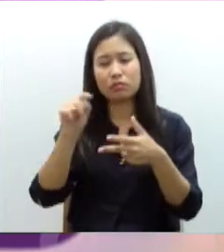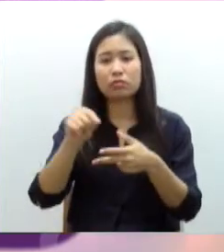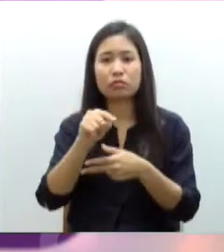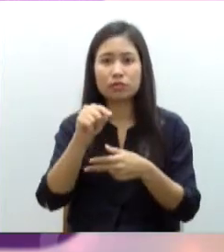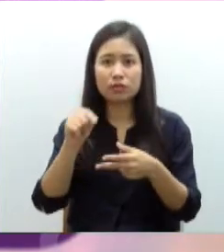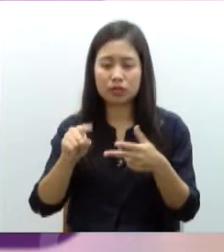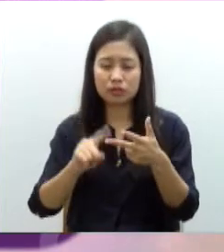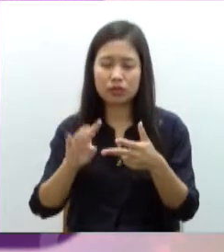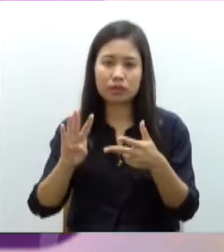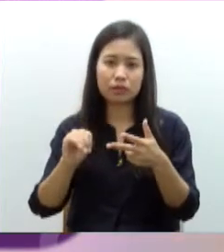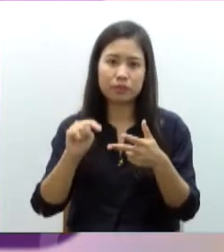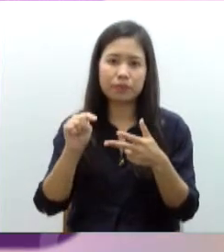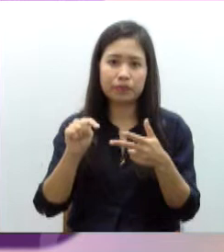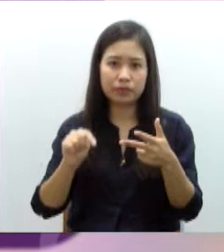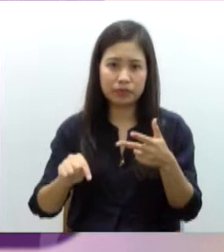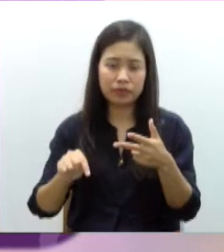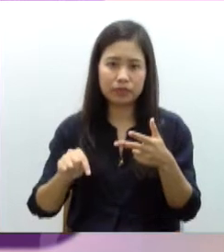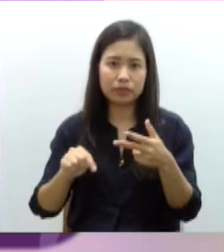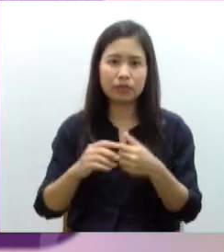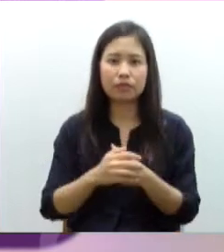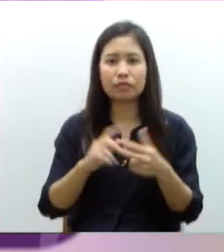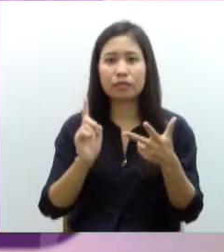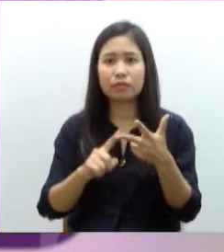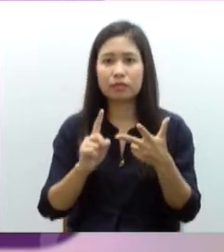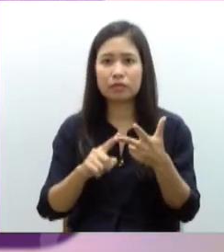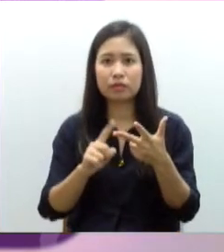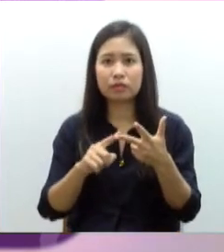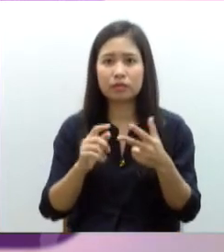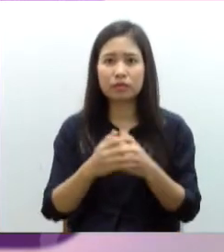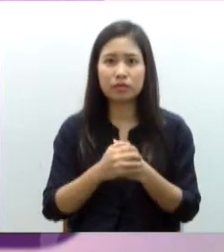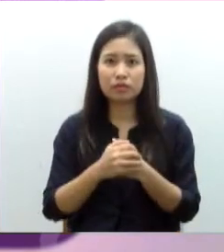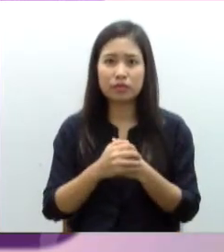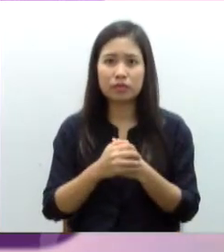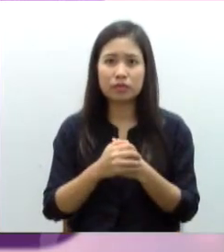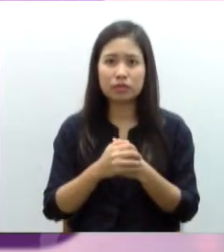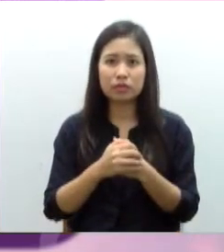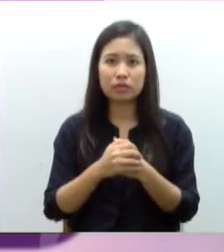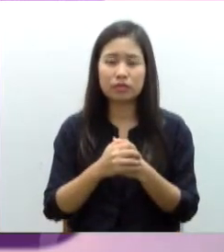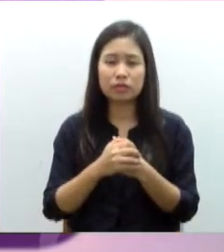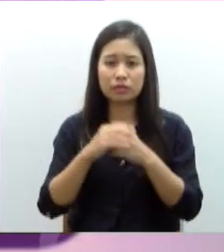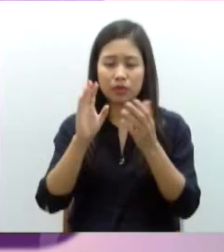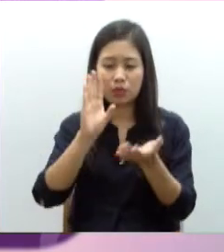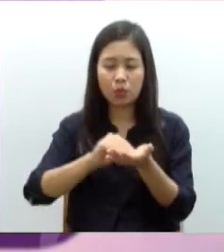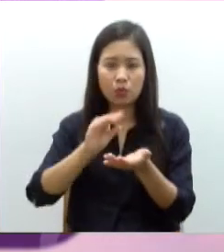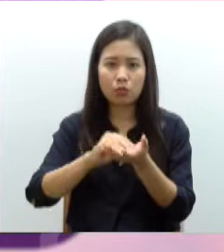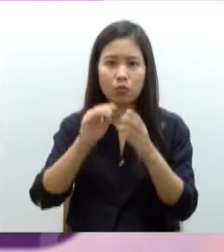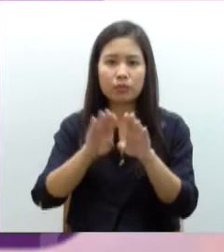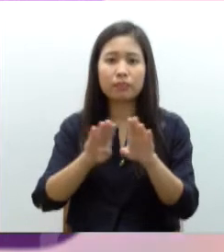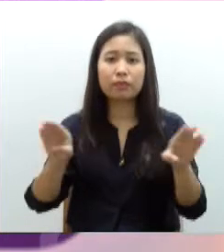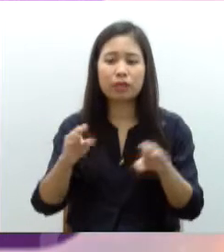ที่เหลือจะเป็นตัวที่ว่าที่3นะครับซึ่งเป็นเรื่องของการเปิดเผยข้อมูลนะครับซึ่งในส่วนนี้